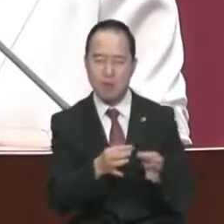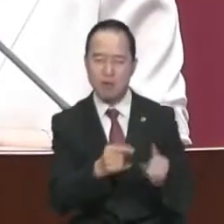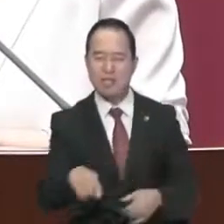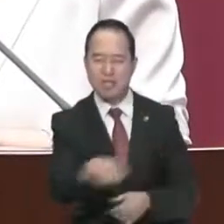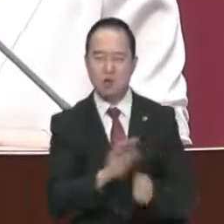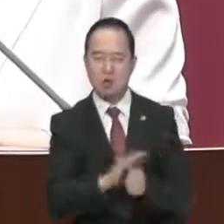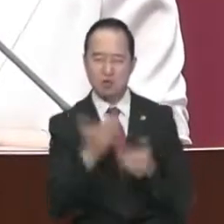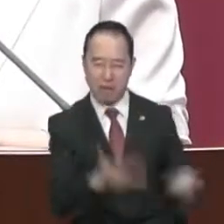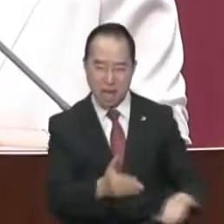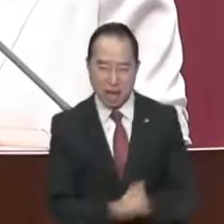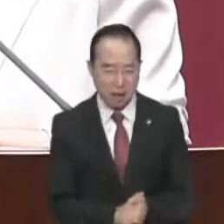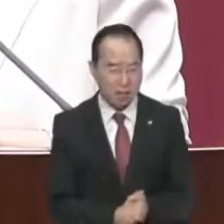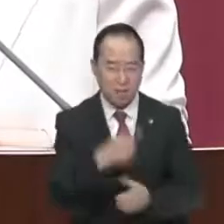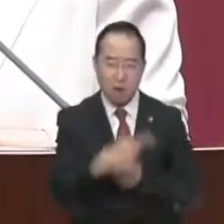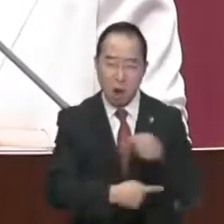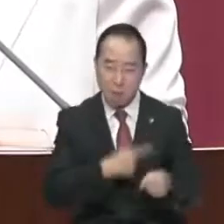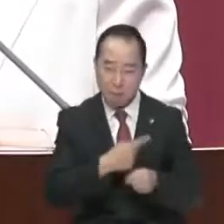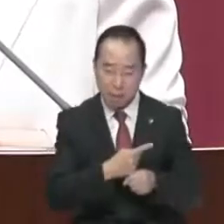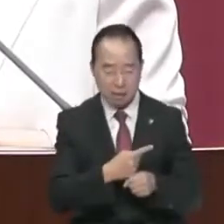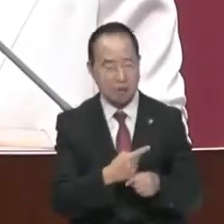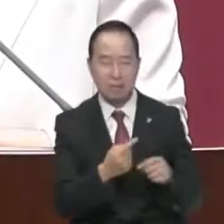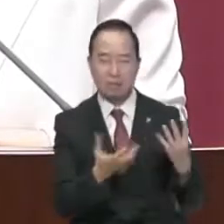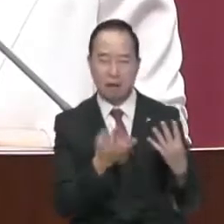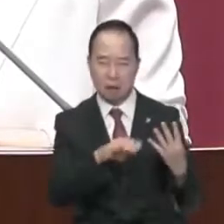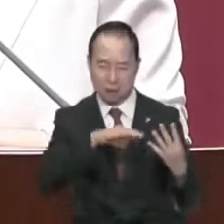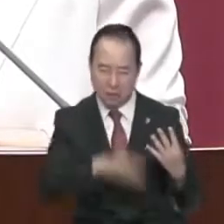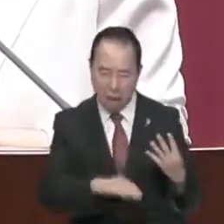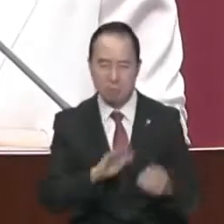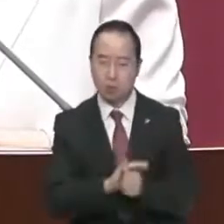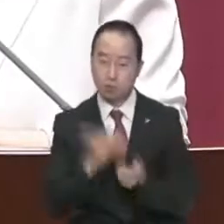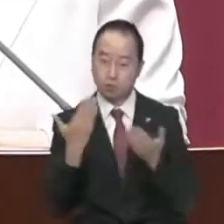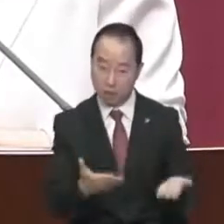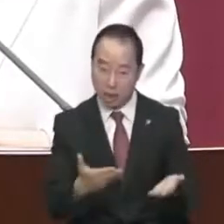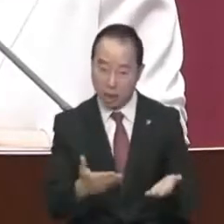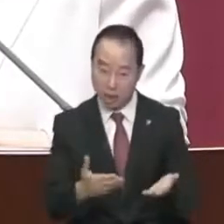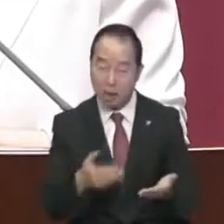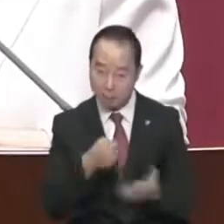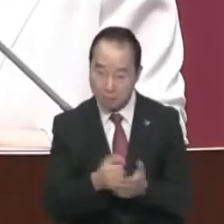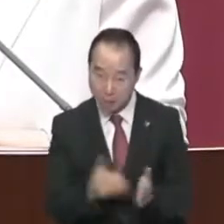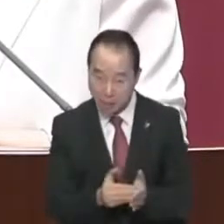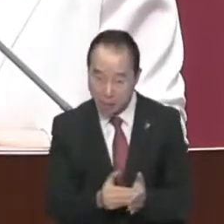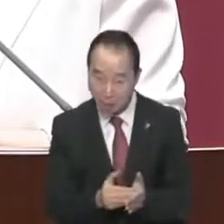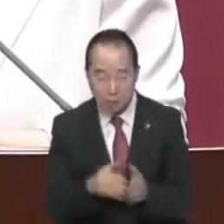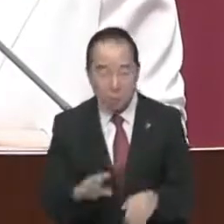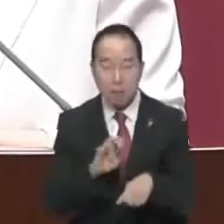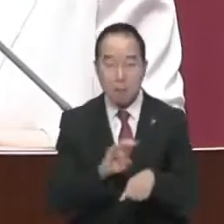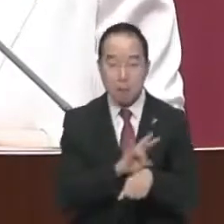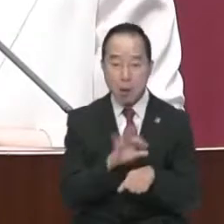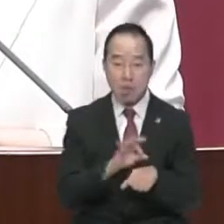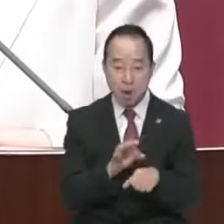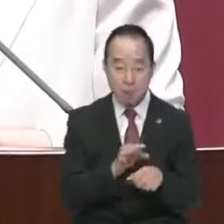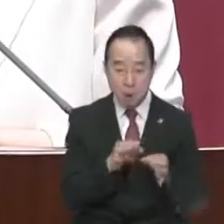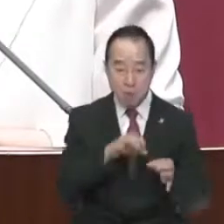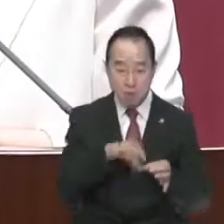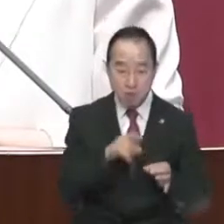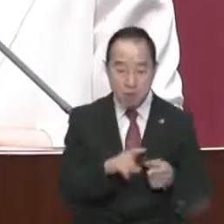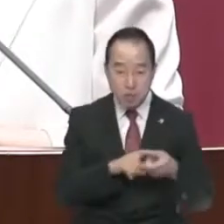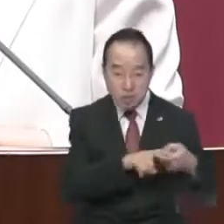업종의 경우 연매출 4억을 기준으로 세우셨지요. 네. 그런데 이번 편의점 점주 협의에 따르면 편의점